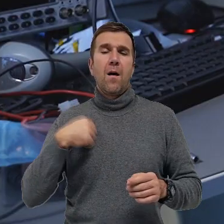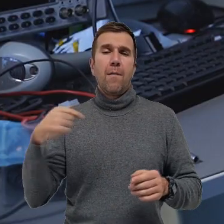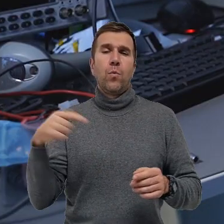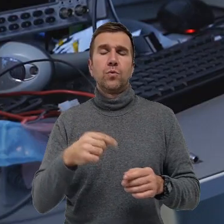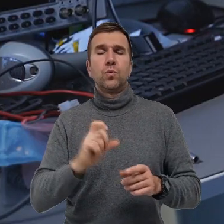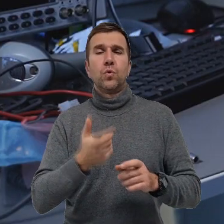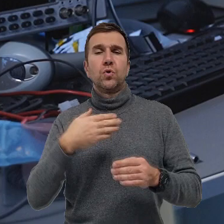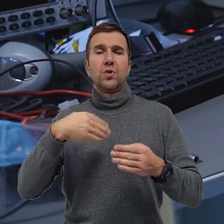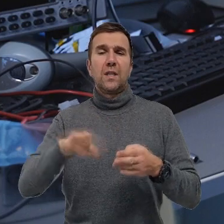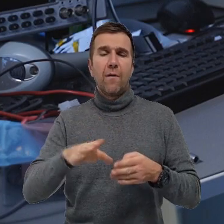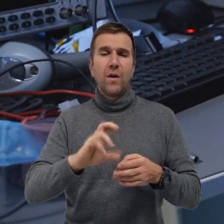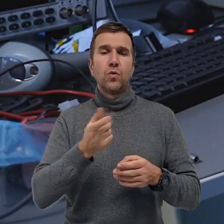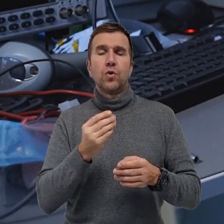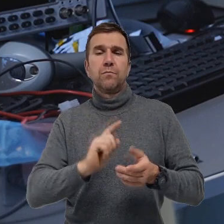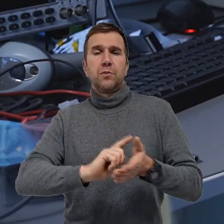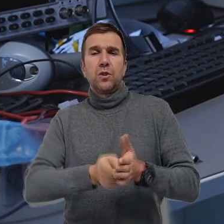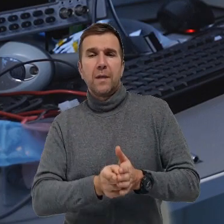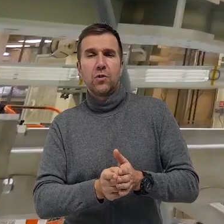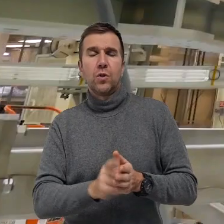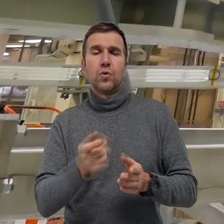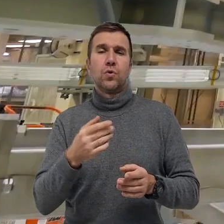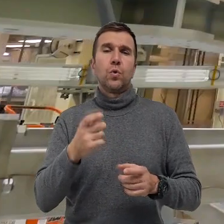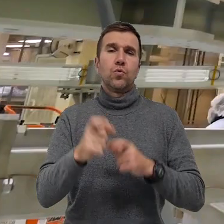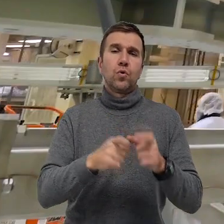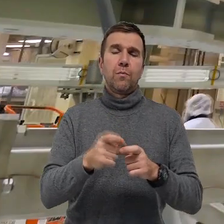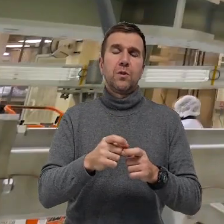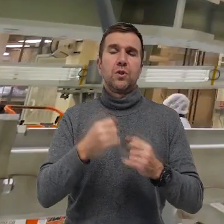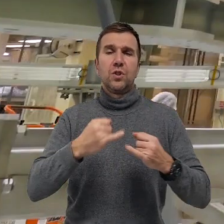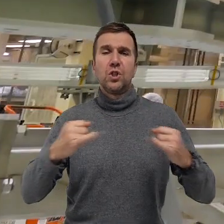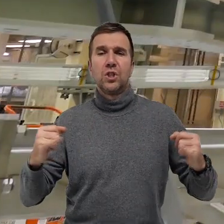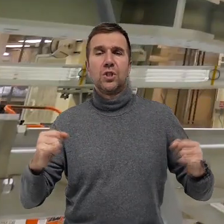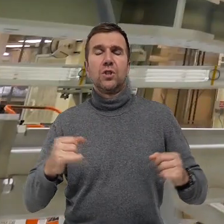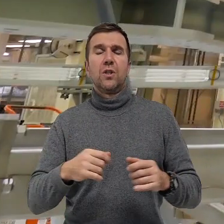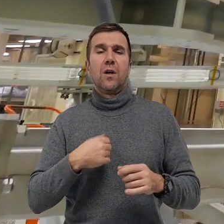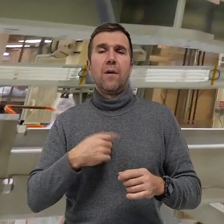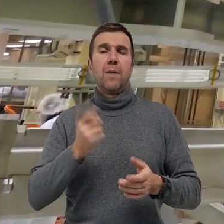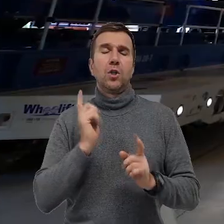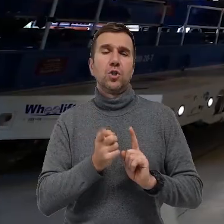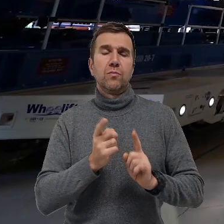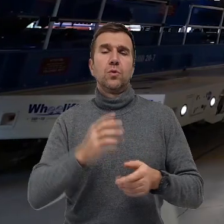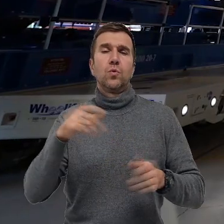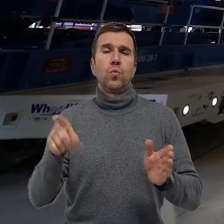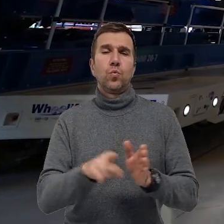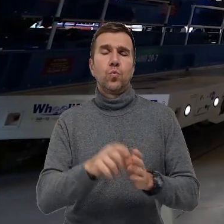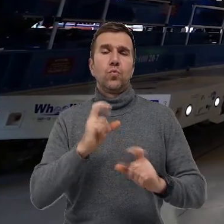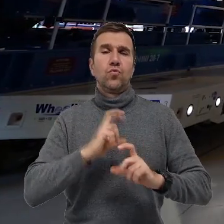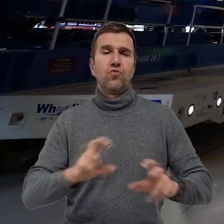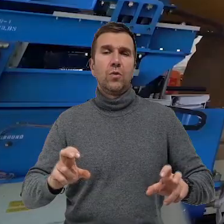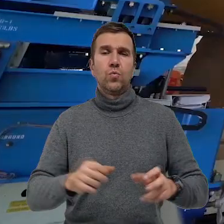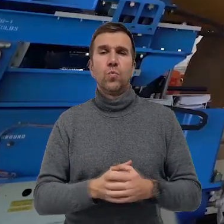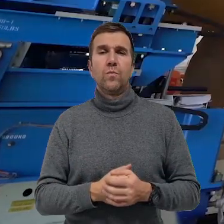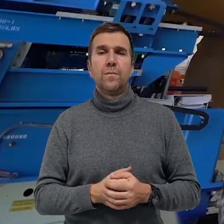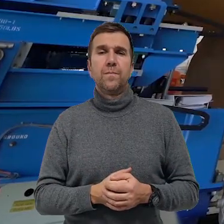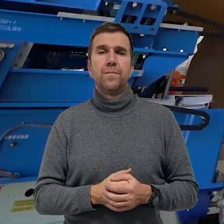musimy z czegoś zrezygnować, musimy coś przyspieszyć, musimy coś zrobić w nietypowy sposób po to, żeby zdążyć w